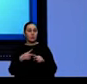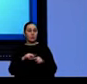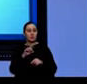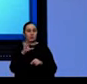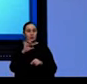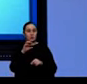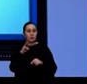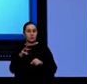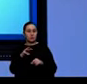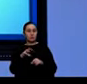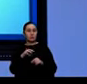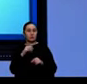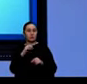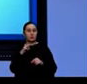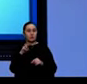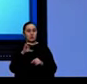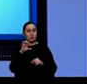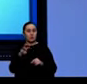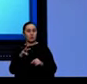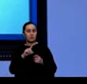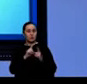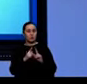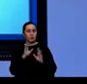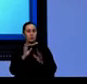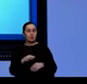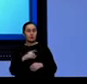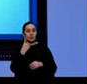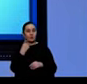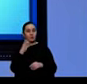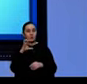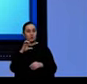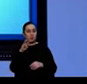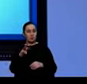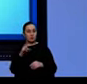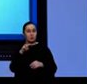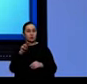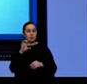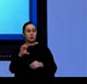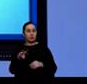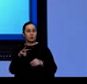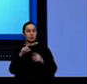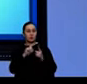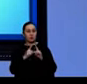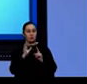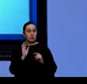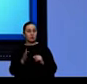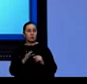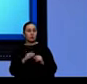Ana endi santimetrdan desimetrga aylantiramiz. 100 santimetrni desimetrga